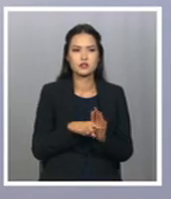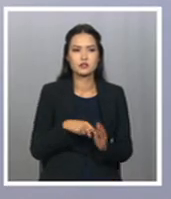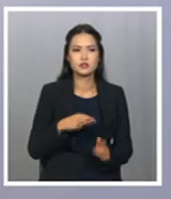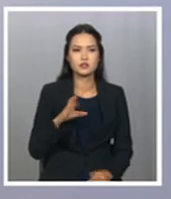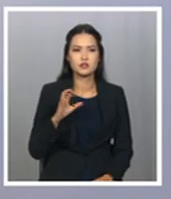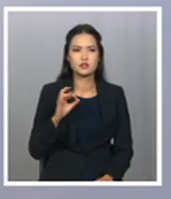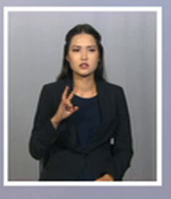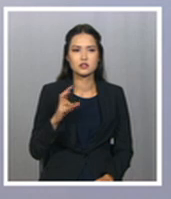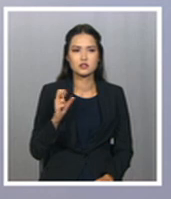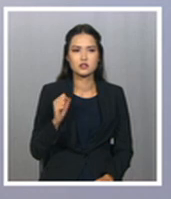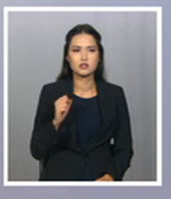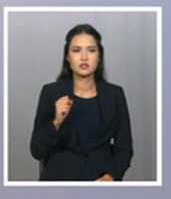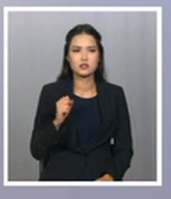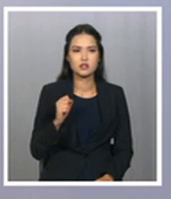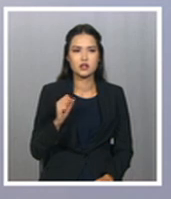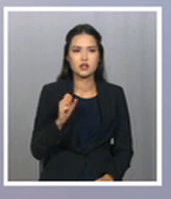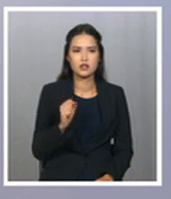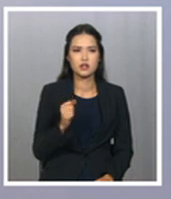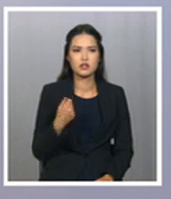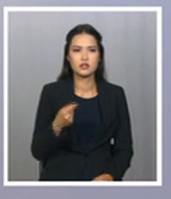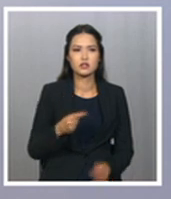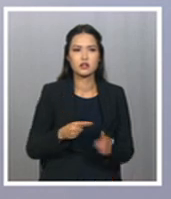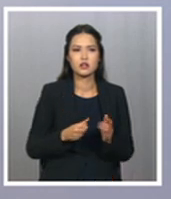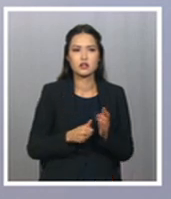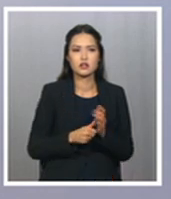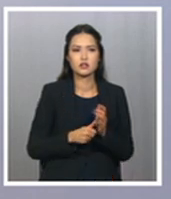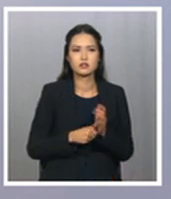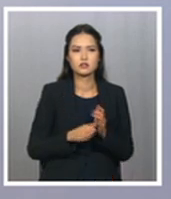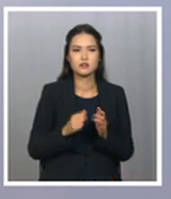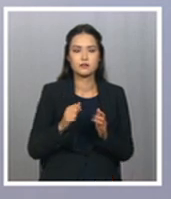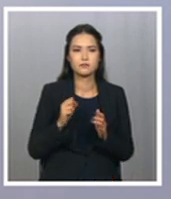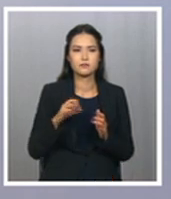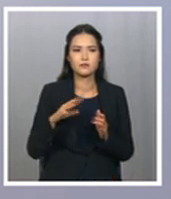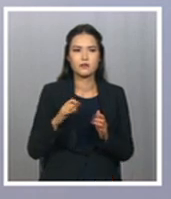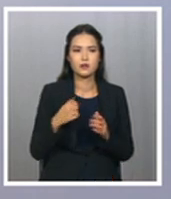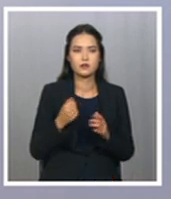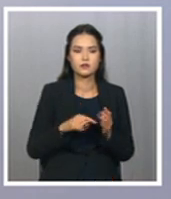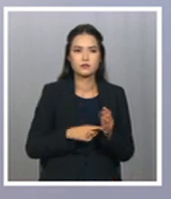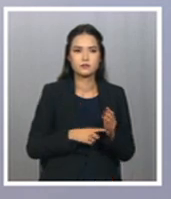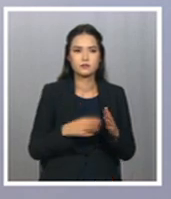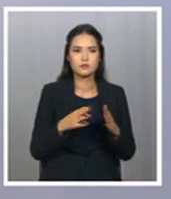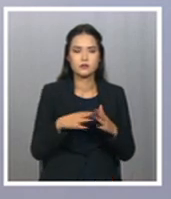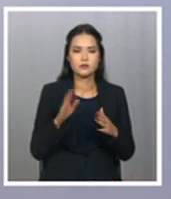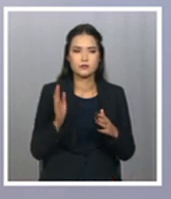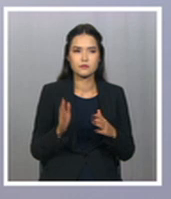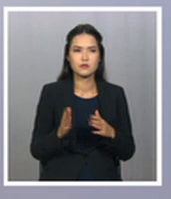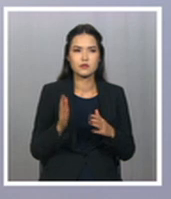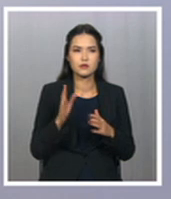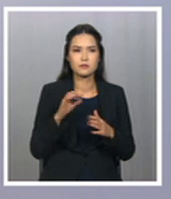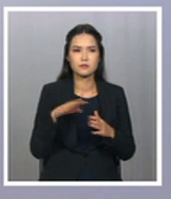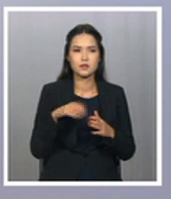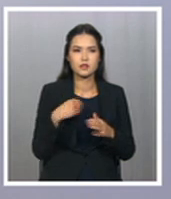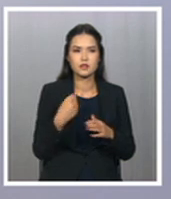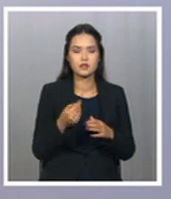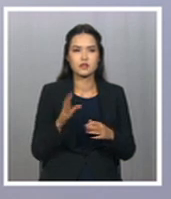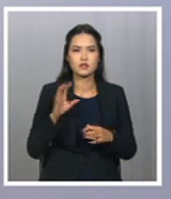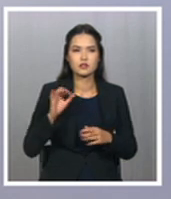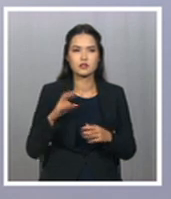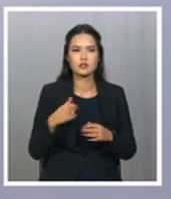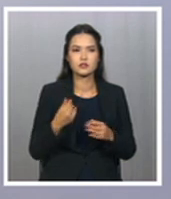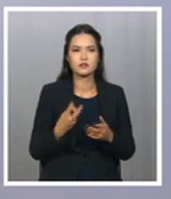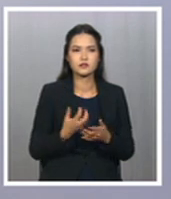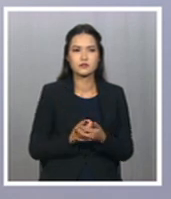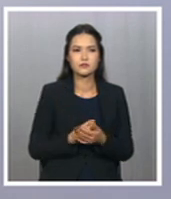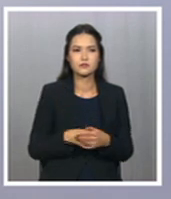бұрышы белгілі болса, А қабырғасын альфа бұрышының синусына бөлеміз, тең Б қабырғасын бета бұрышының синусына бөлеміз. Осы екі